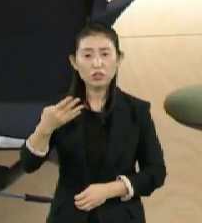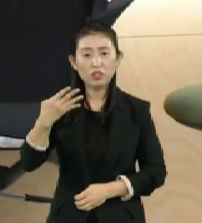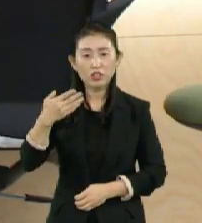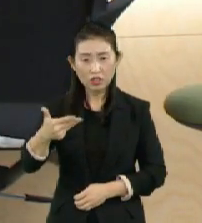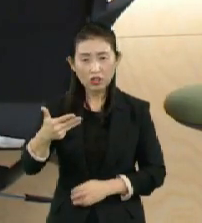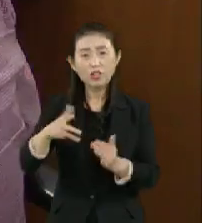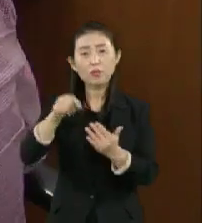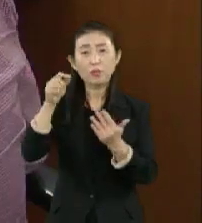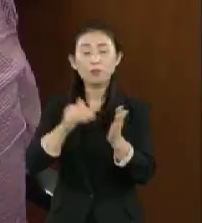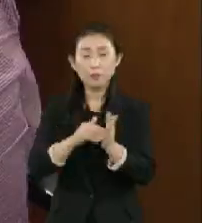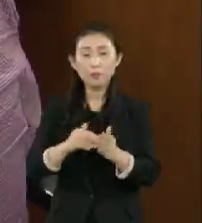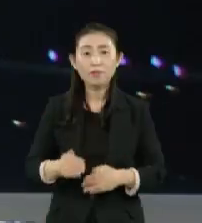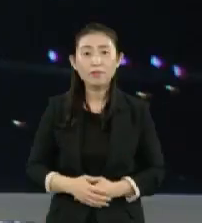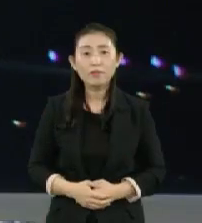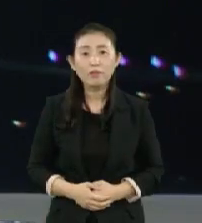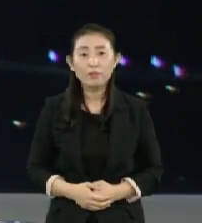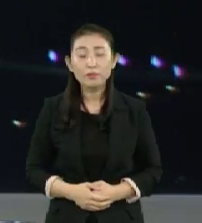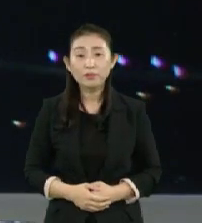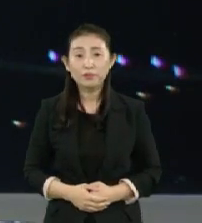268명이었습니다.